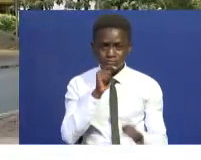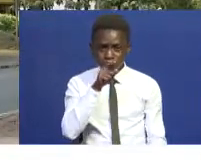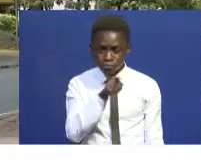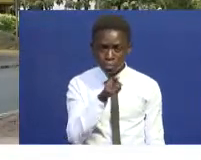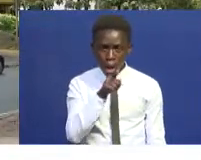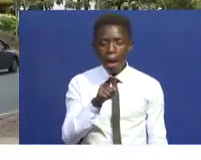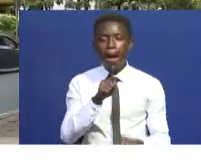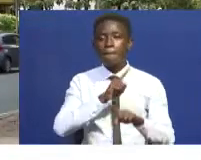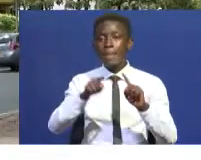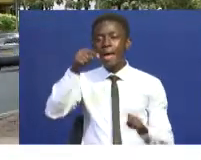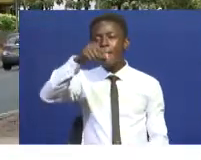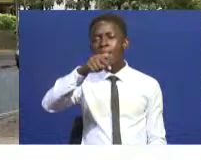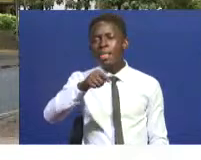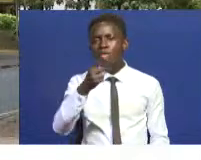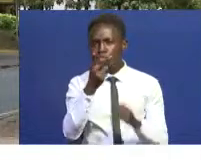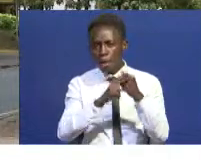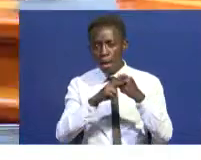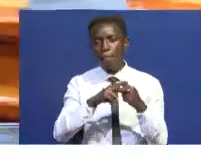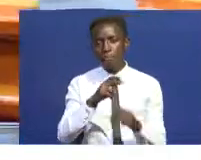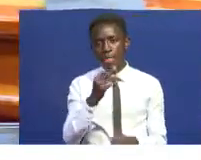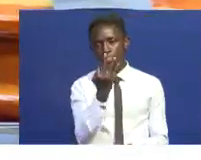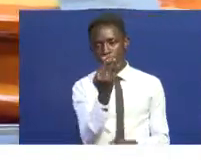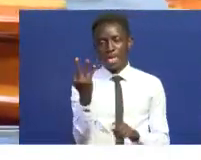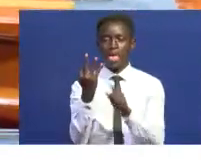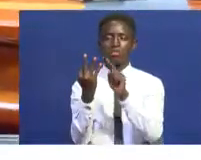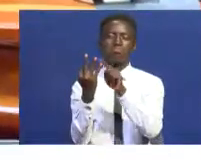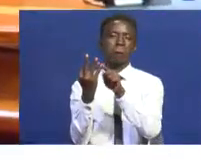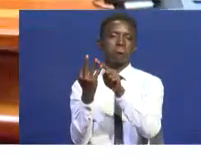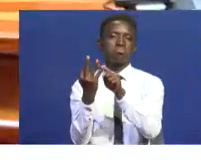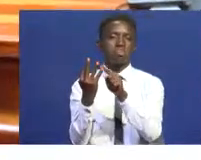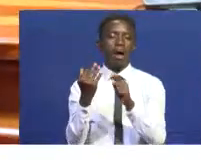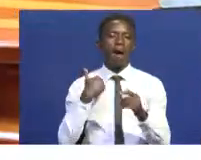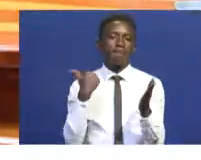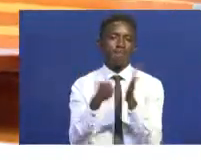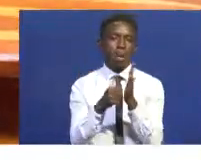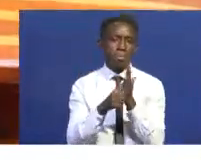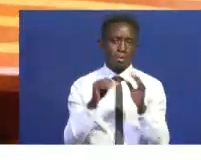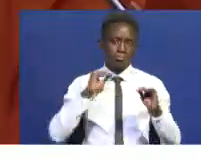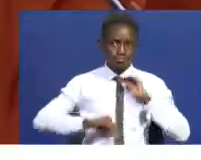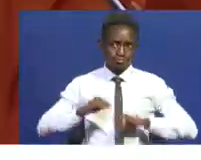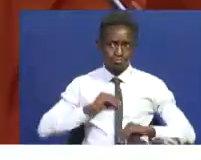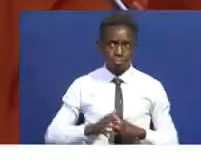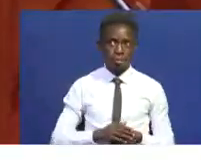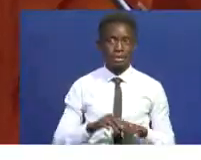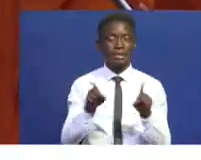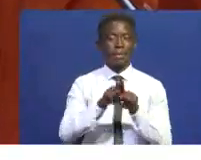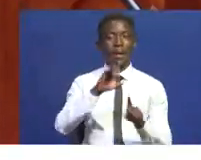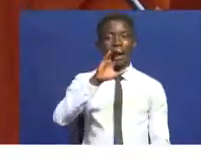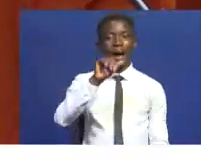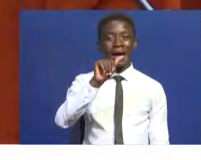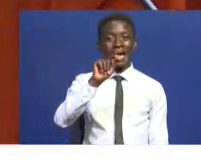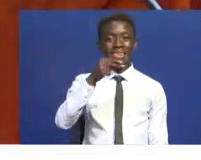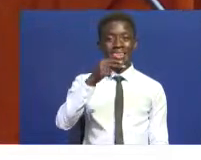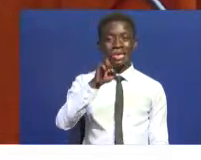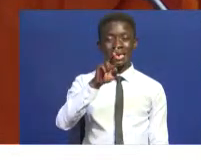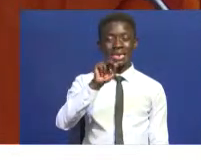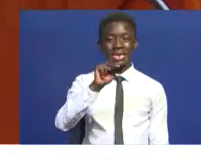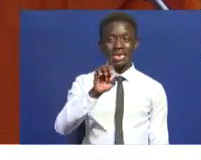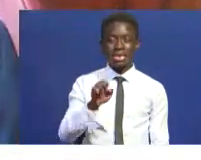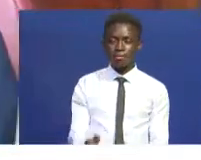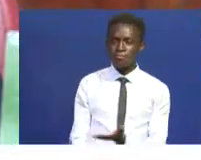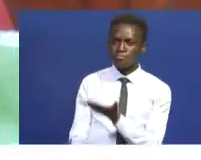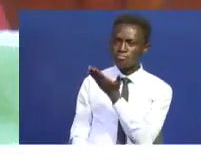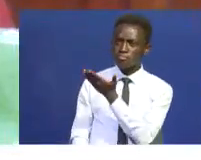swala la uadilifu. Catherine Kirumba Karemu, ambaye amependekezwa kuwa balozi wa Kenya nchini Uingereza na